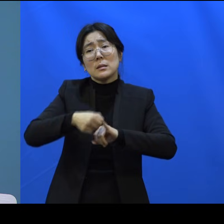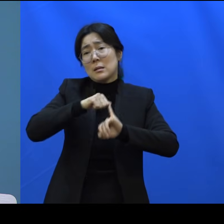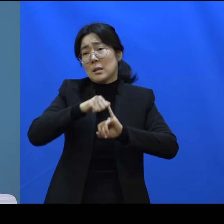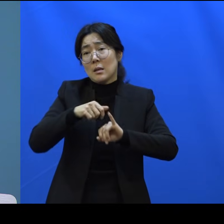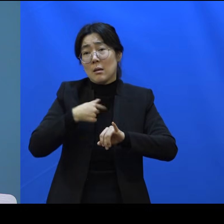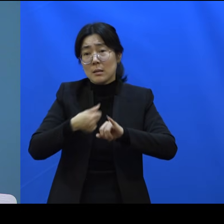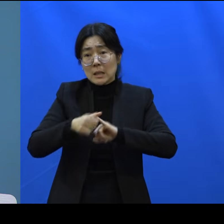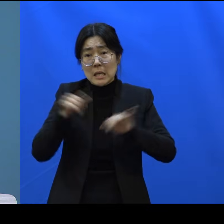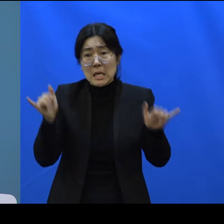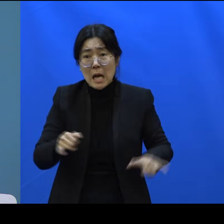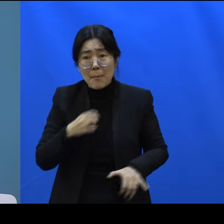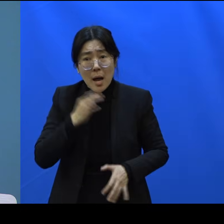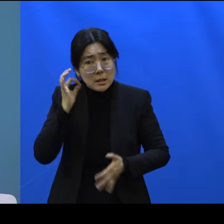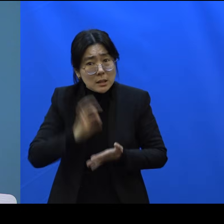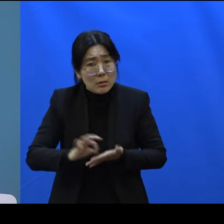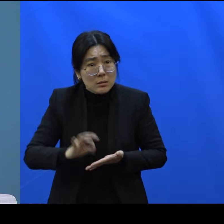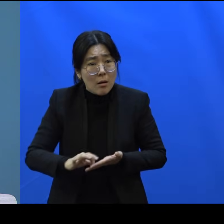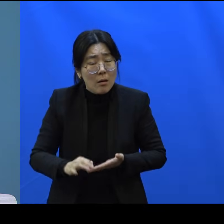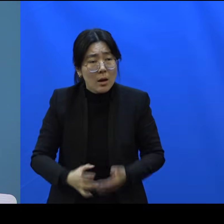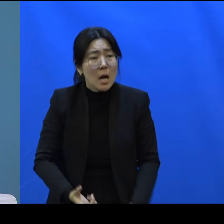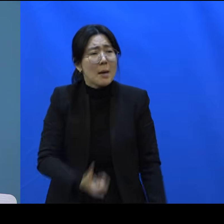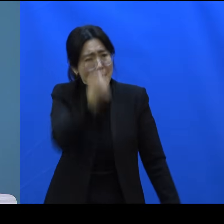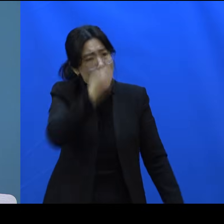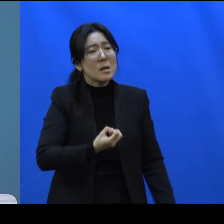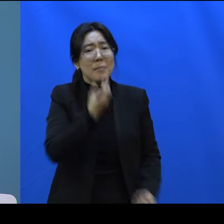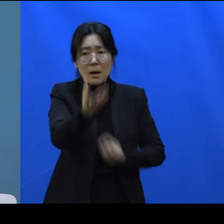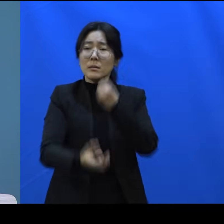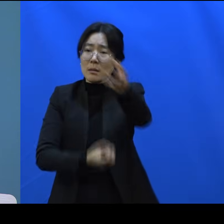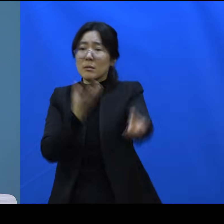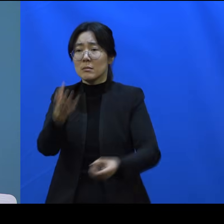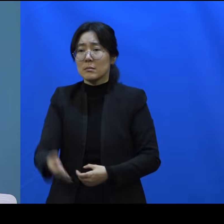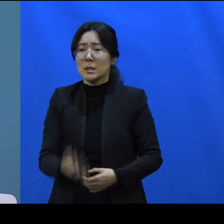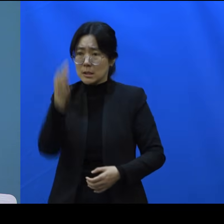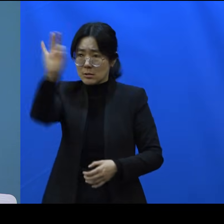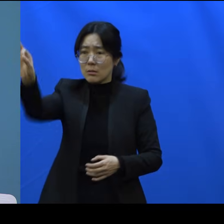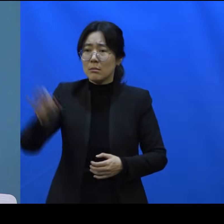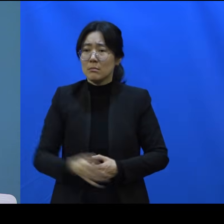빨리 얘기해 버리세요. 빨리 얘기할수록 좋아요. 인정하세요.